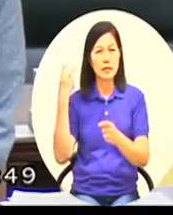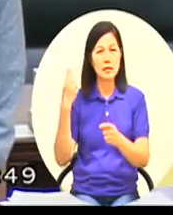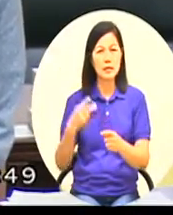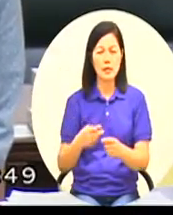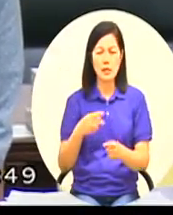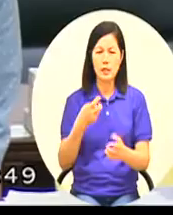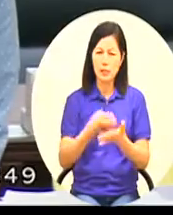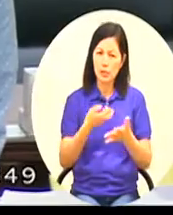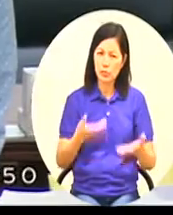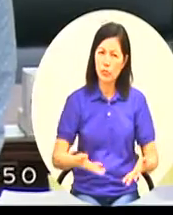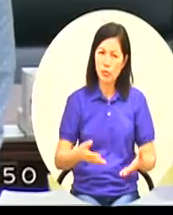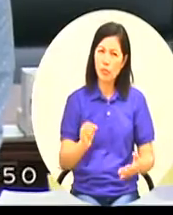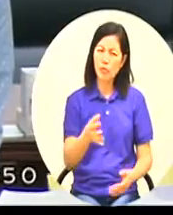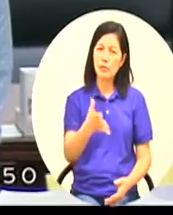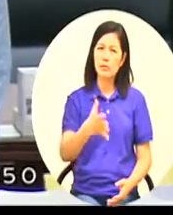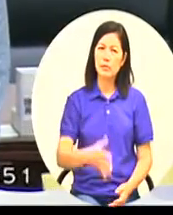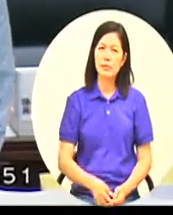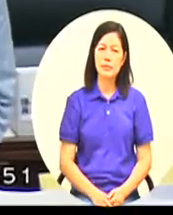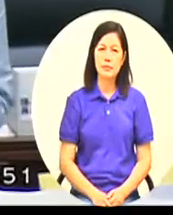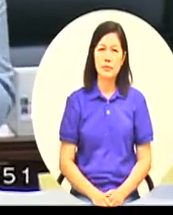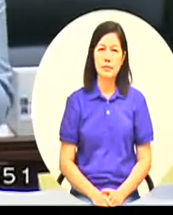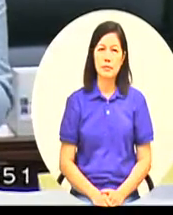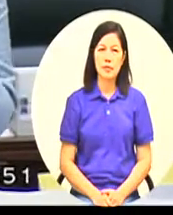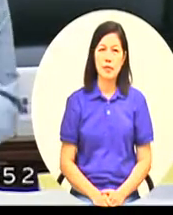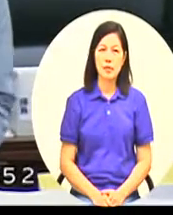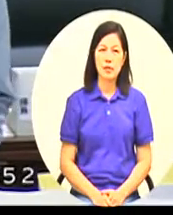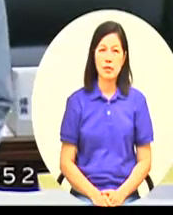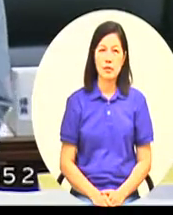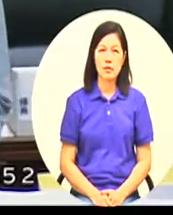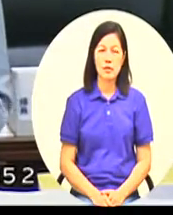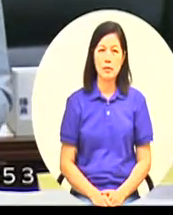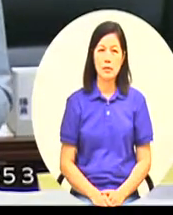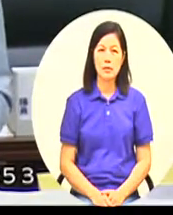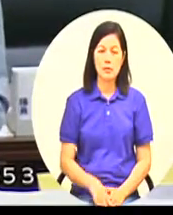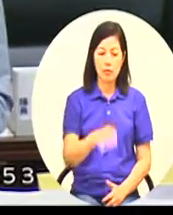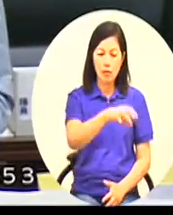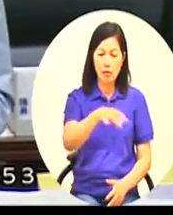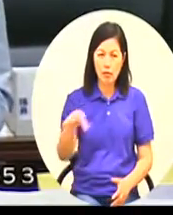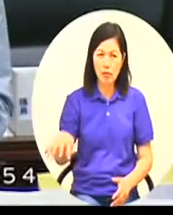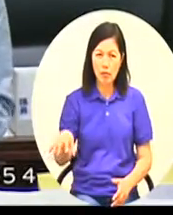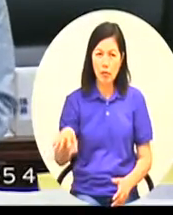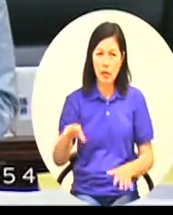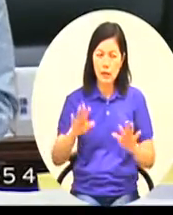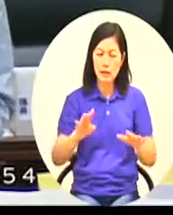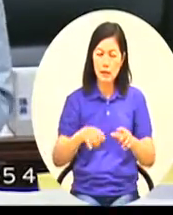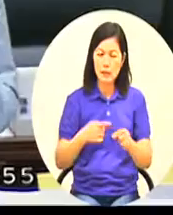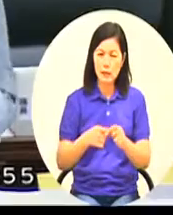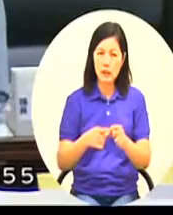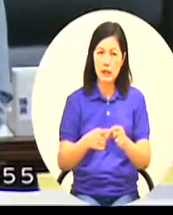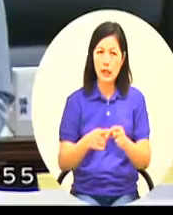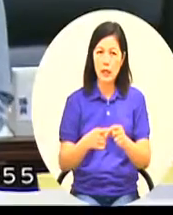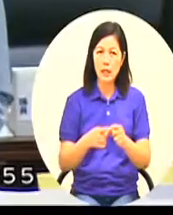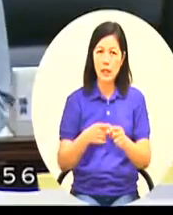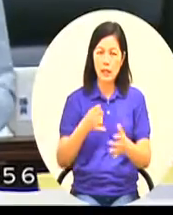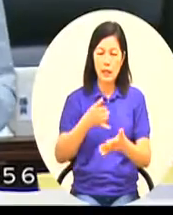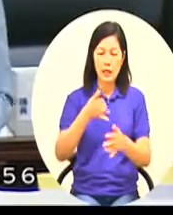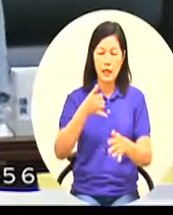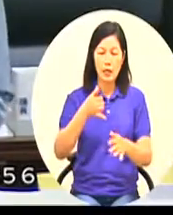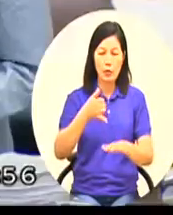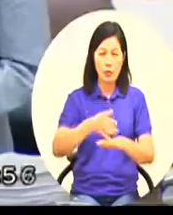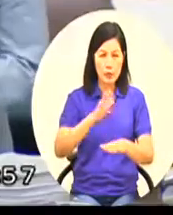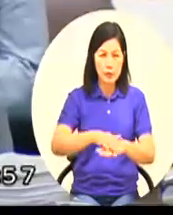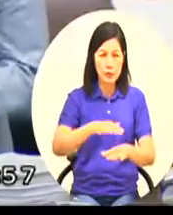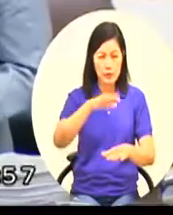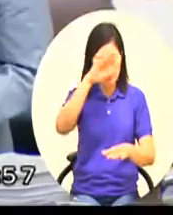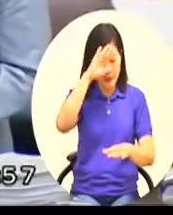么严重到？我想既然我们的两个局处既然在今年有办法把我们的登革热的疫情控制到最